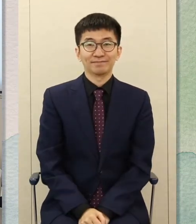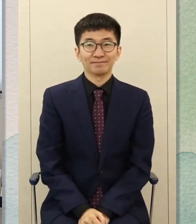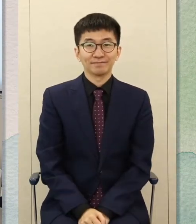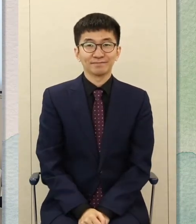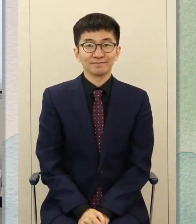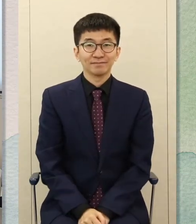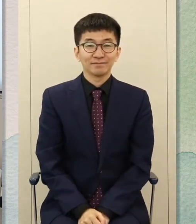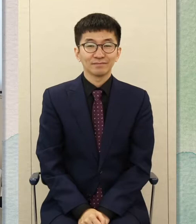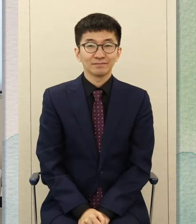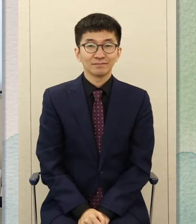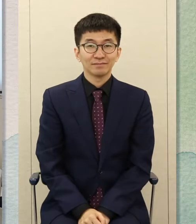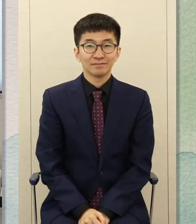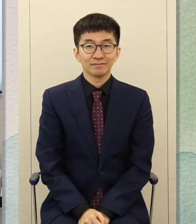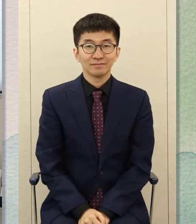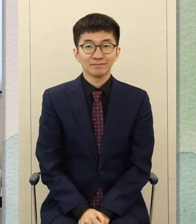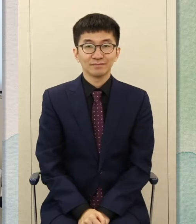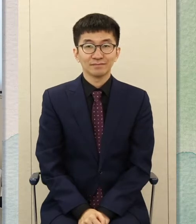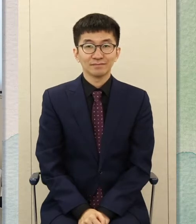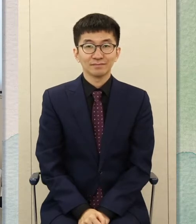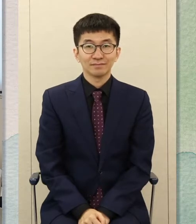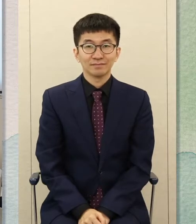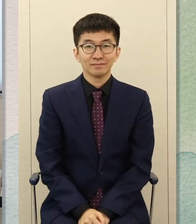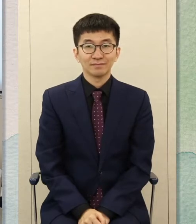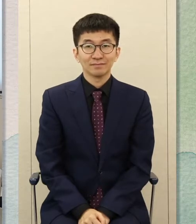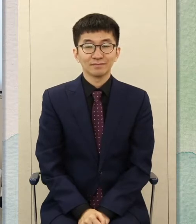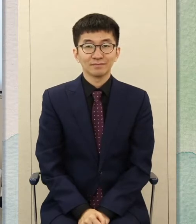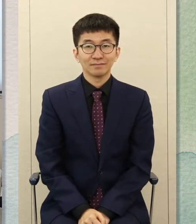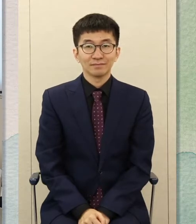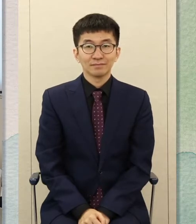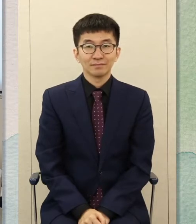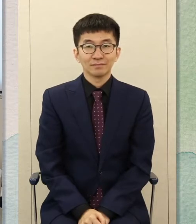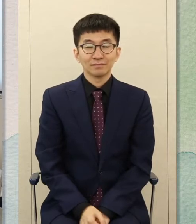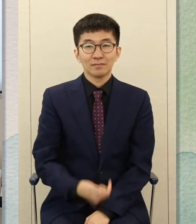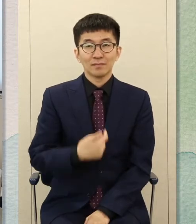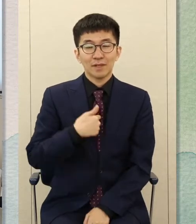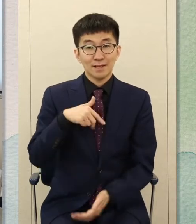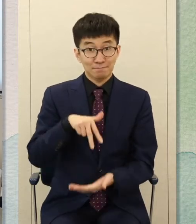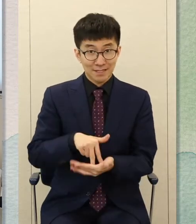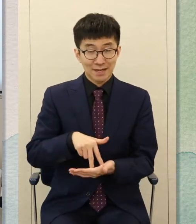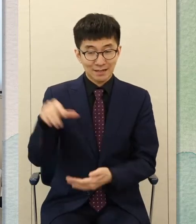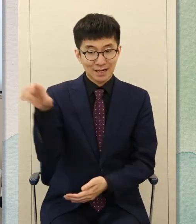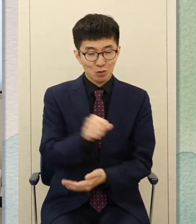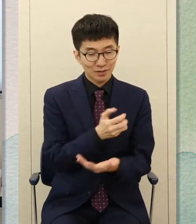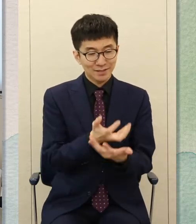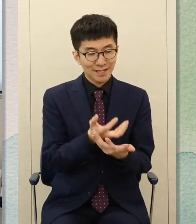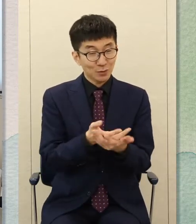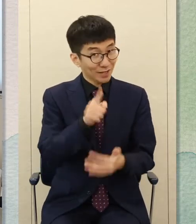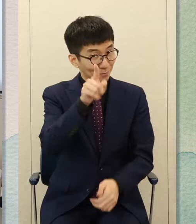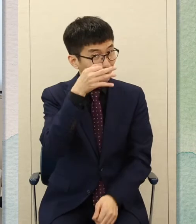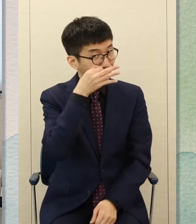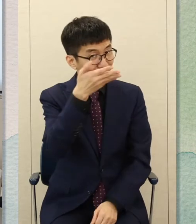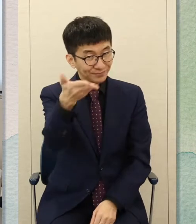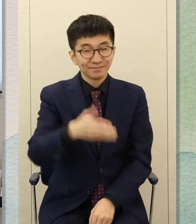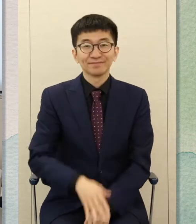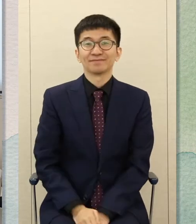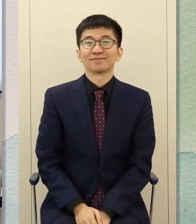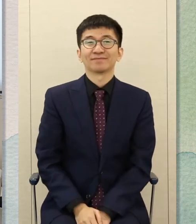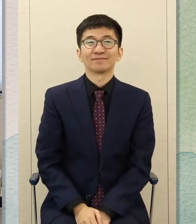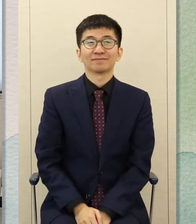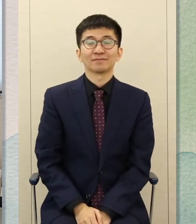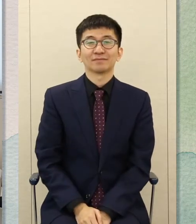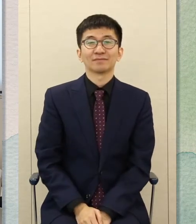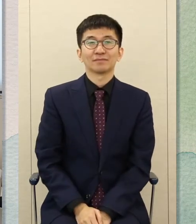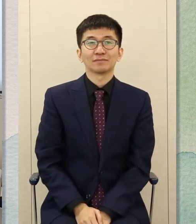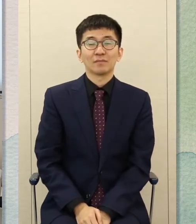근데 아주 굉장히 이렇게 저는 선명한 데이터가 하나 있는데요. 그게 뭐냐면 독서